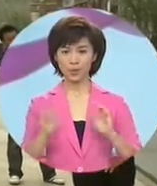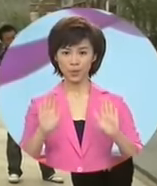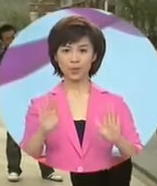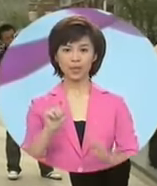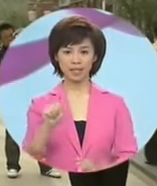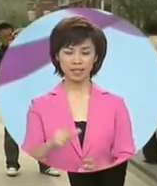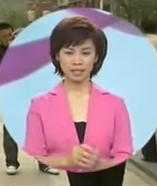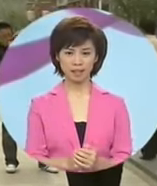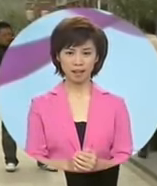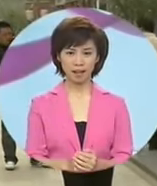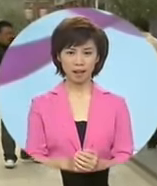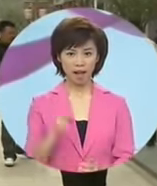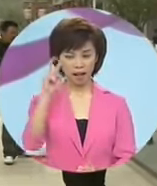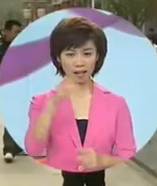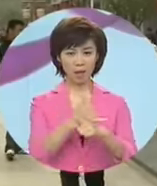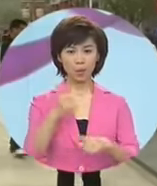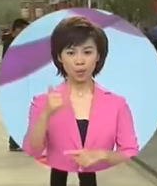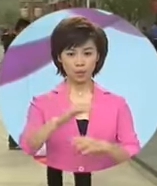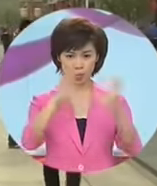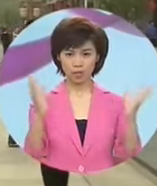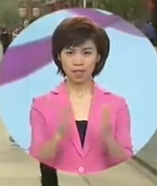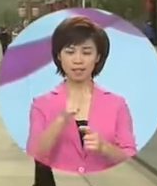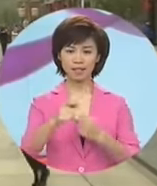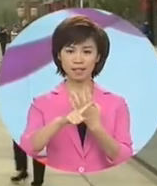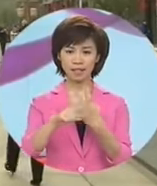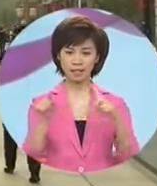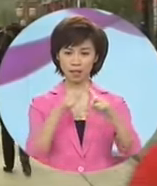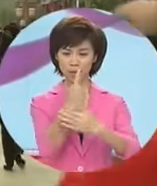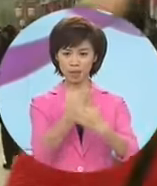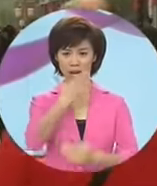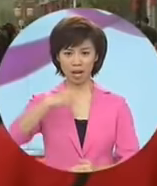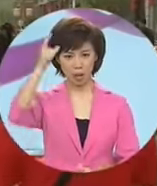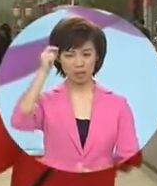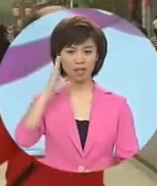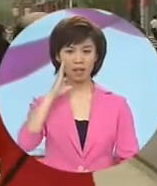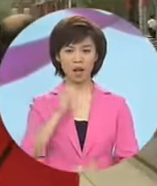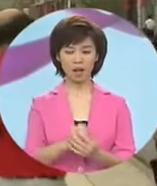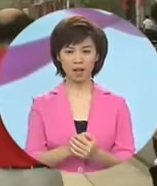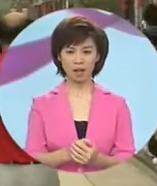大。放眼整个前门商业区，还将有中华老字号传统商业区、民族